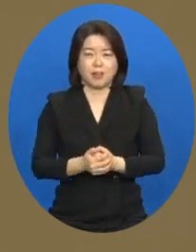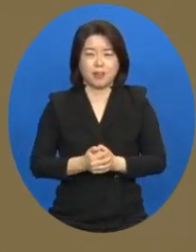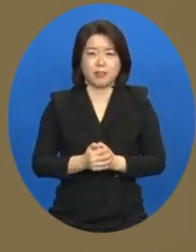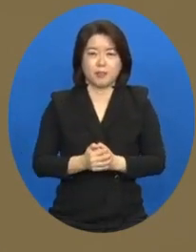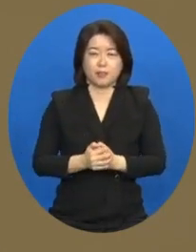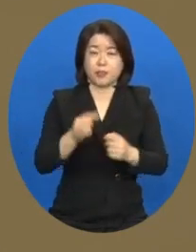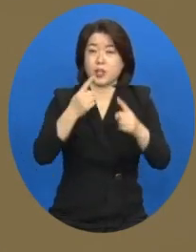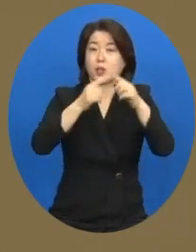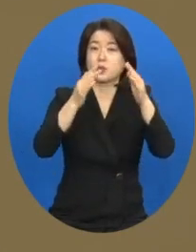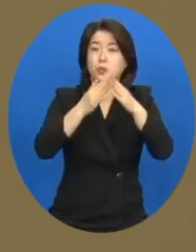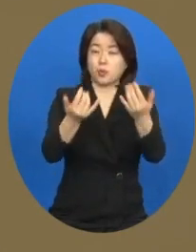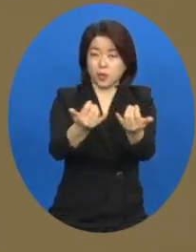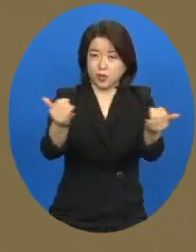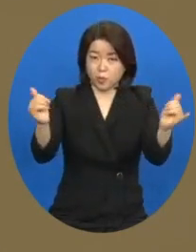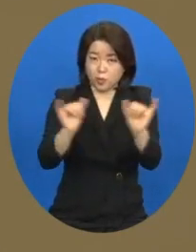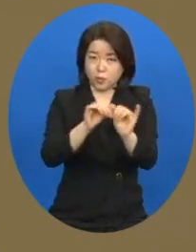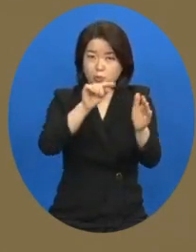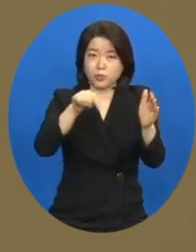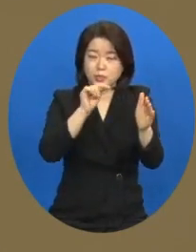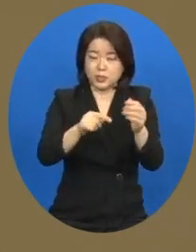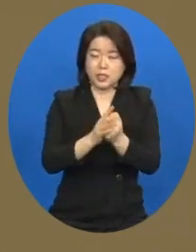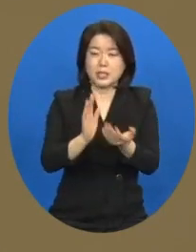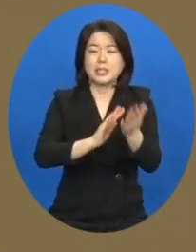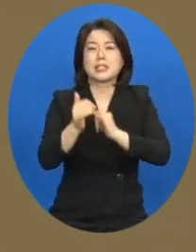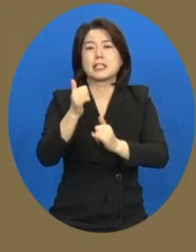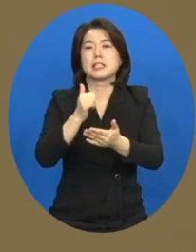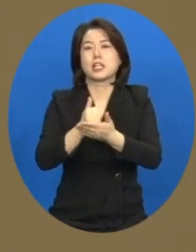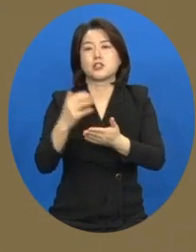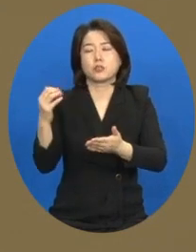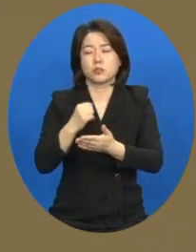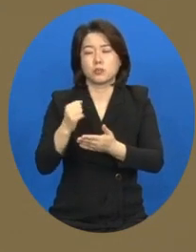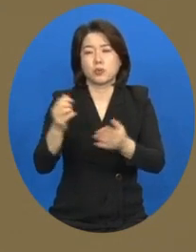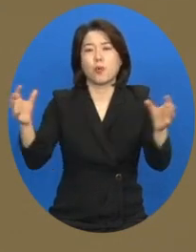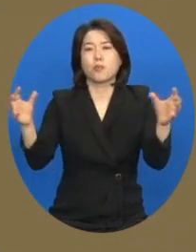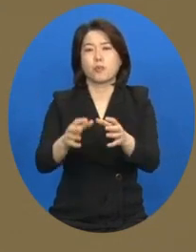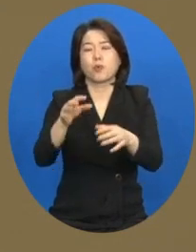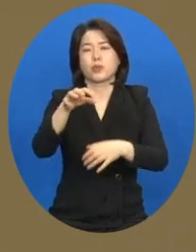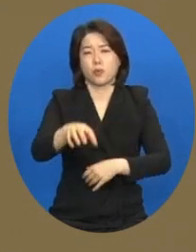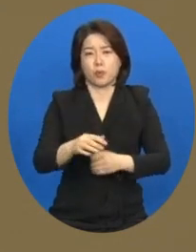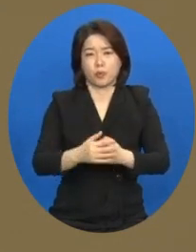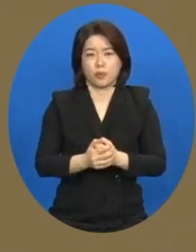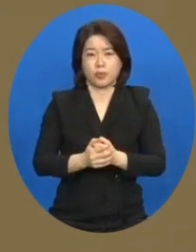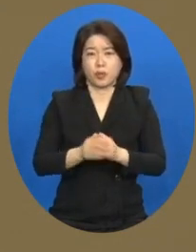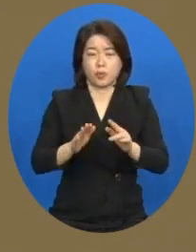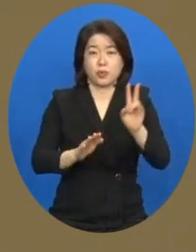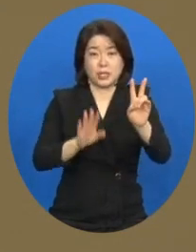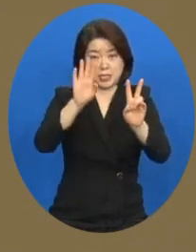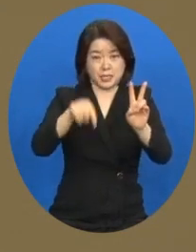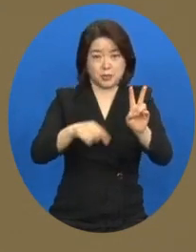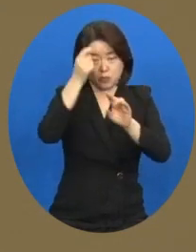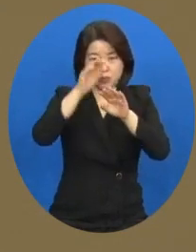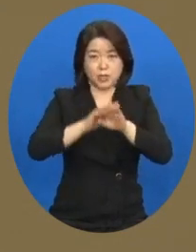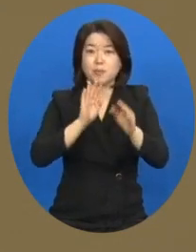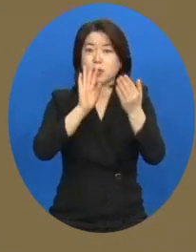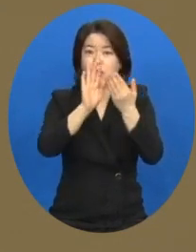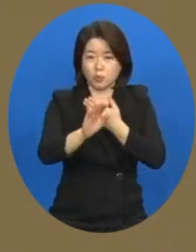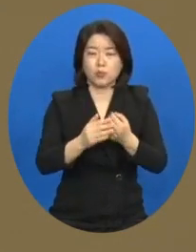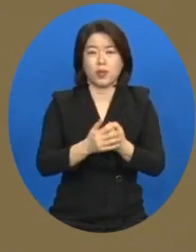교회 공동체는 예수님으로 모인 곳이에요. 오늘도 2부 예배 후에